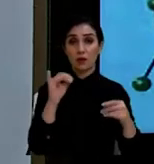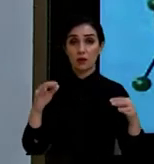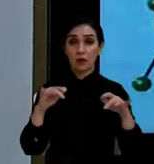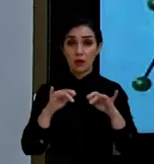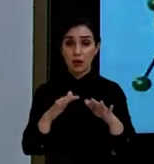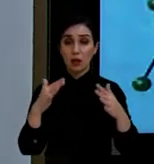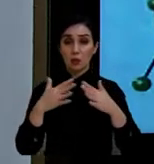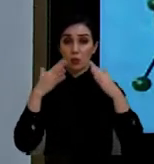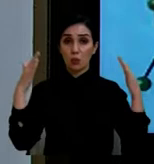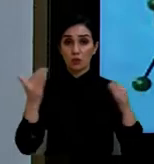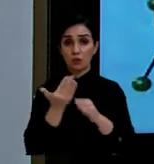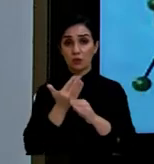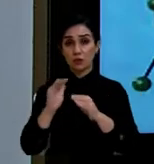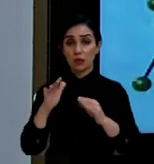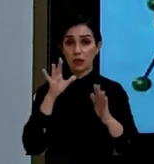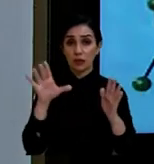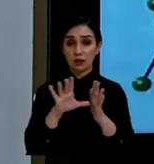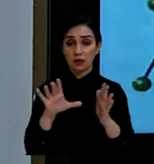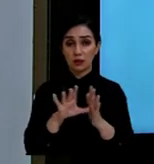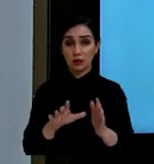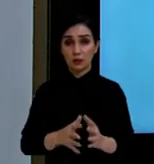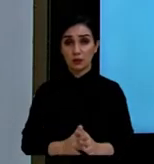с большим выделением энергии.